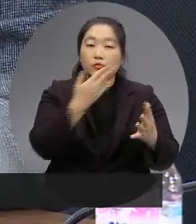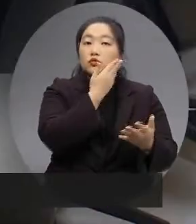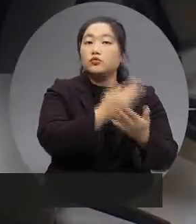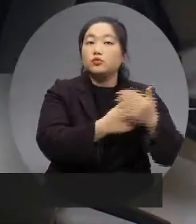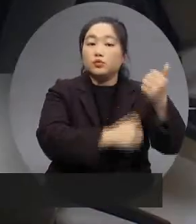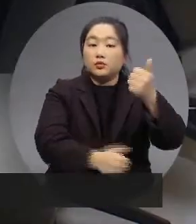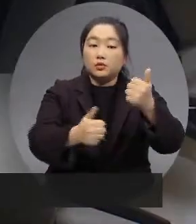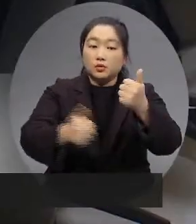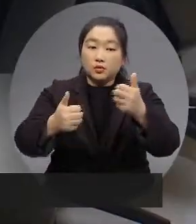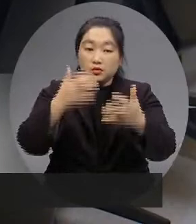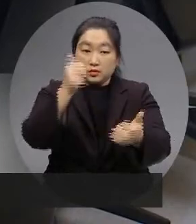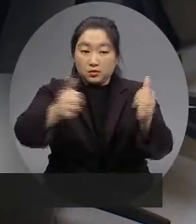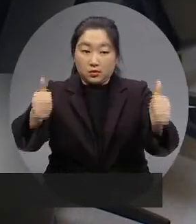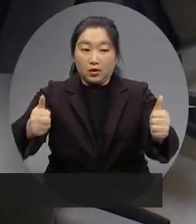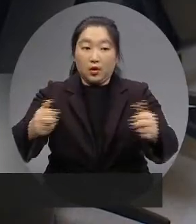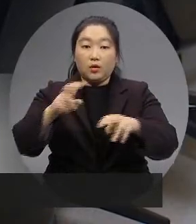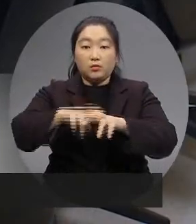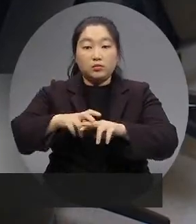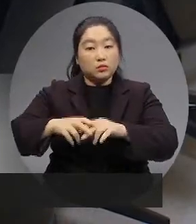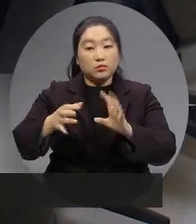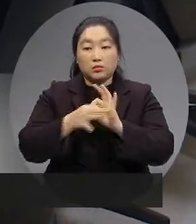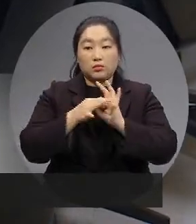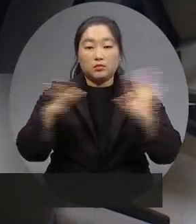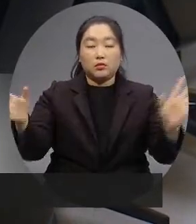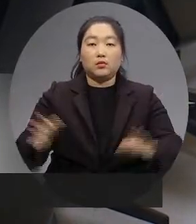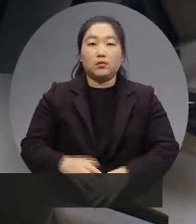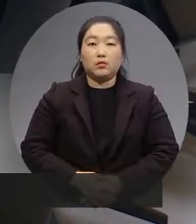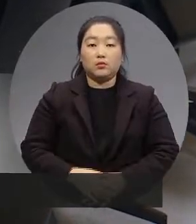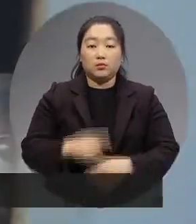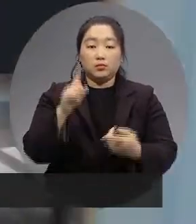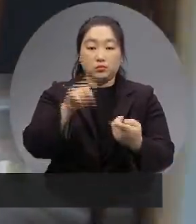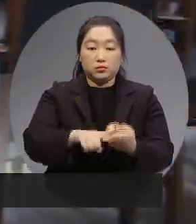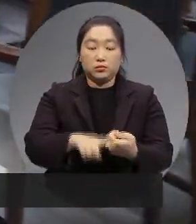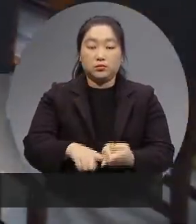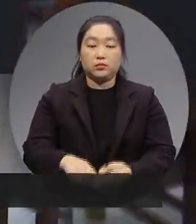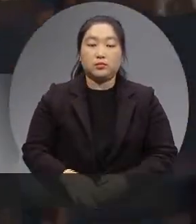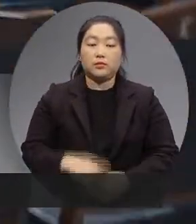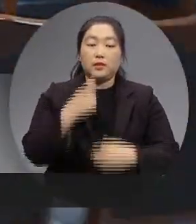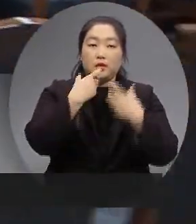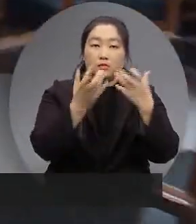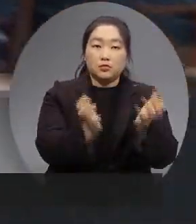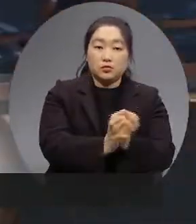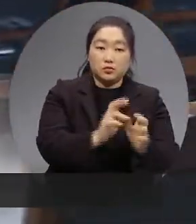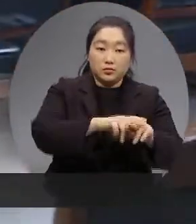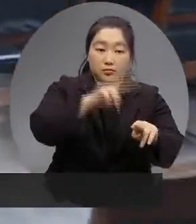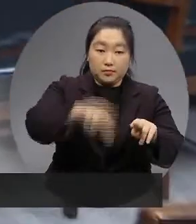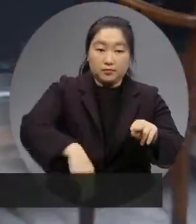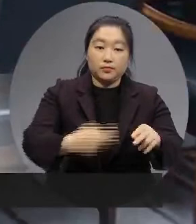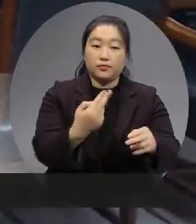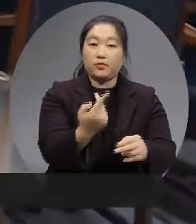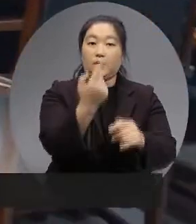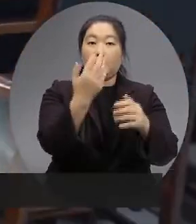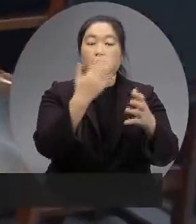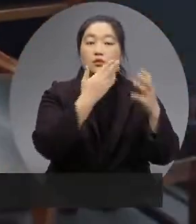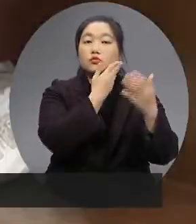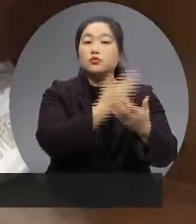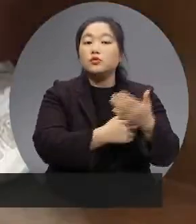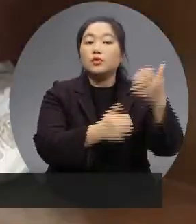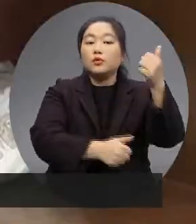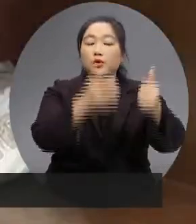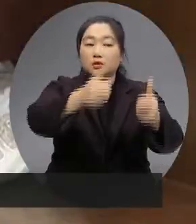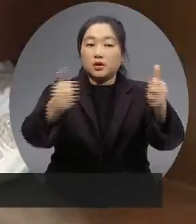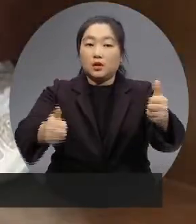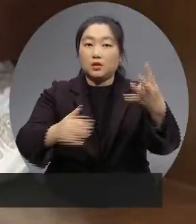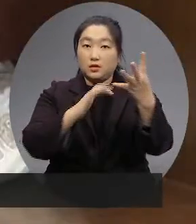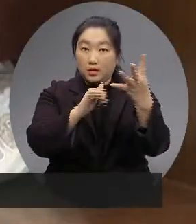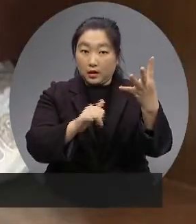배분은 의석수 변동과 관계없이 유효하다면서 민주당 의원들의 사퇴로 공석이 된 상임위원장 내성